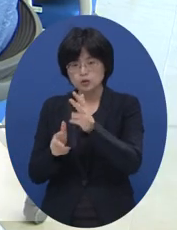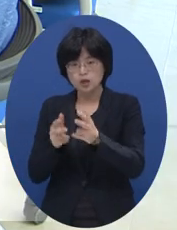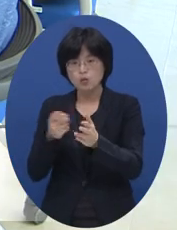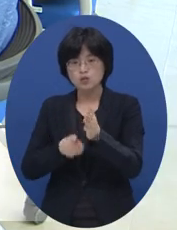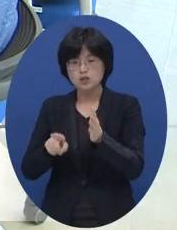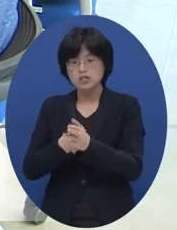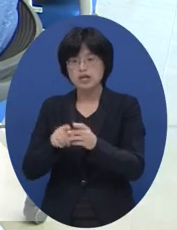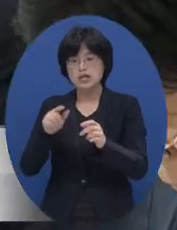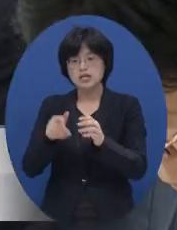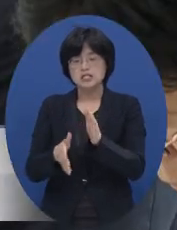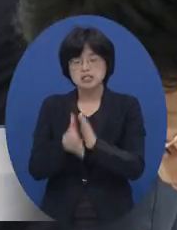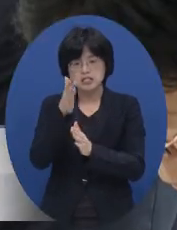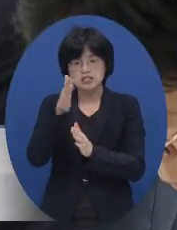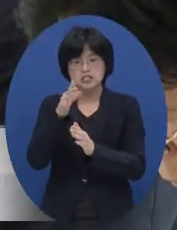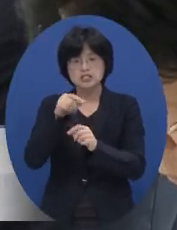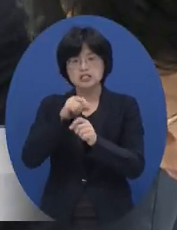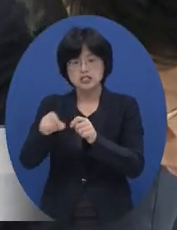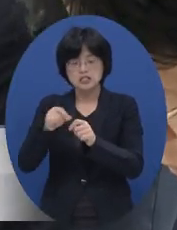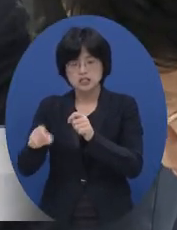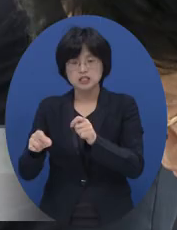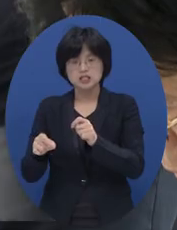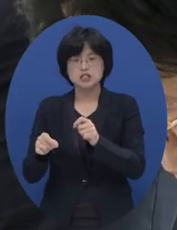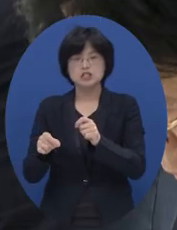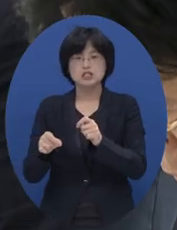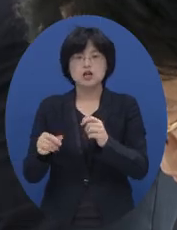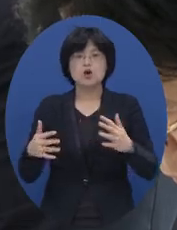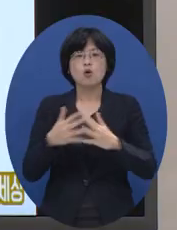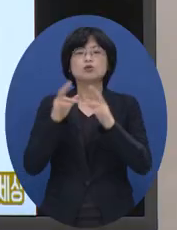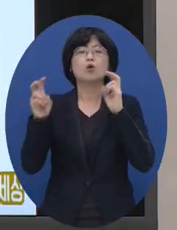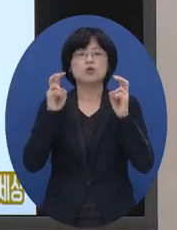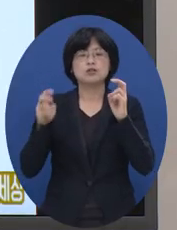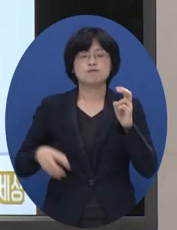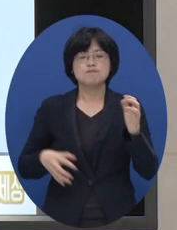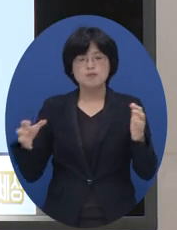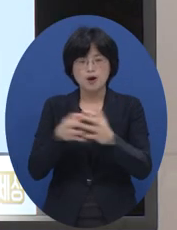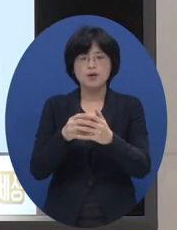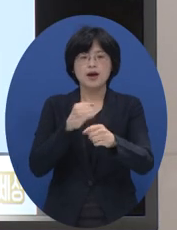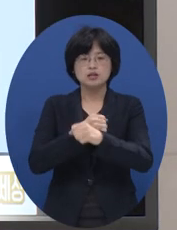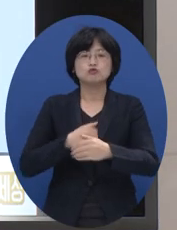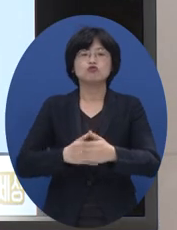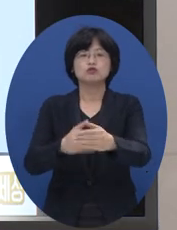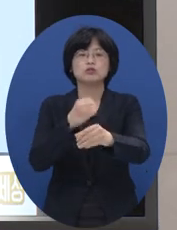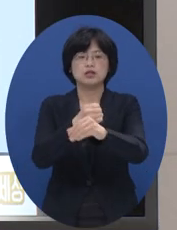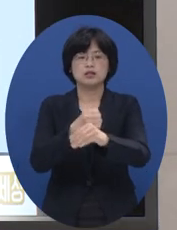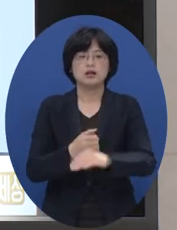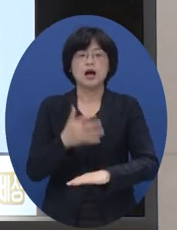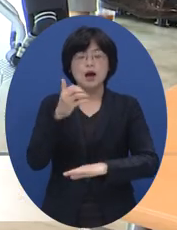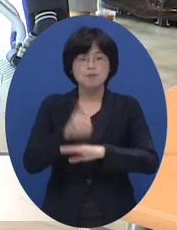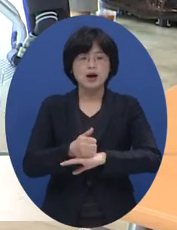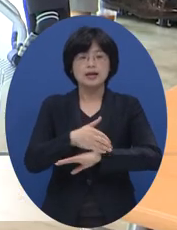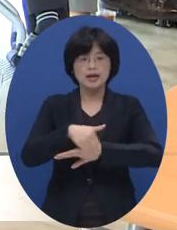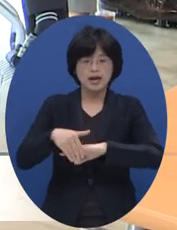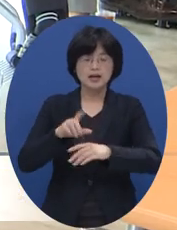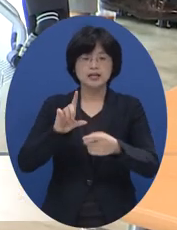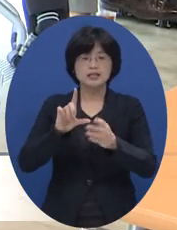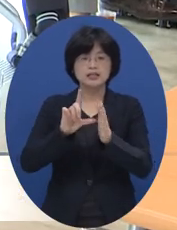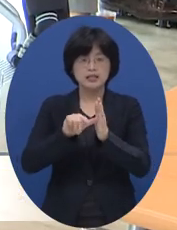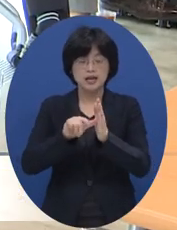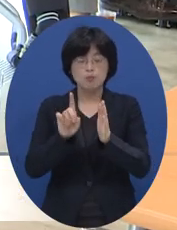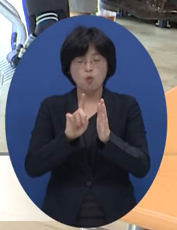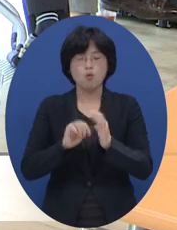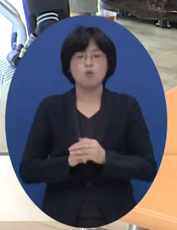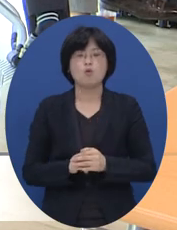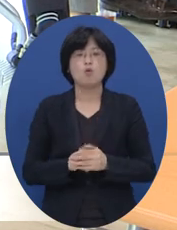시 군과 정부 건설협회 등과 협력하며 이다 마지막으로 계약 단계에서 도 가 발주하는 관급공사